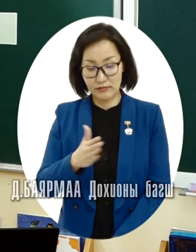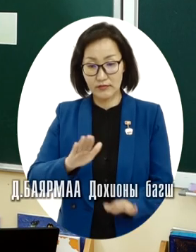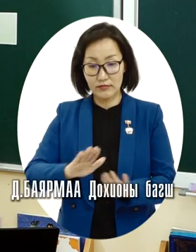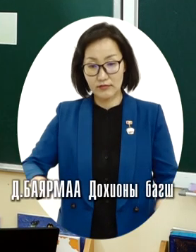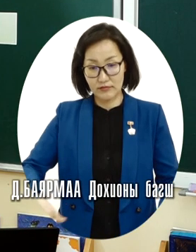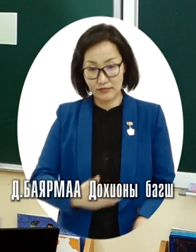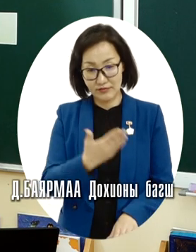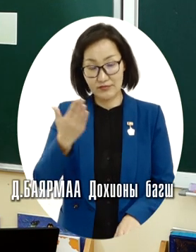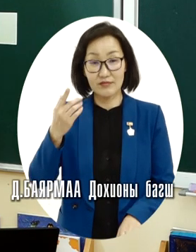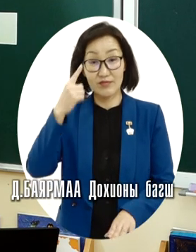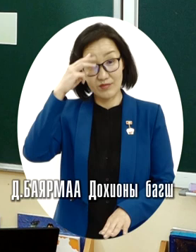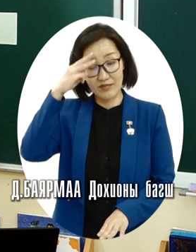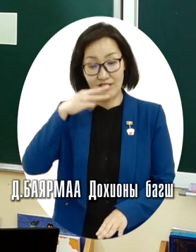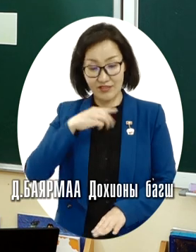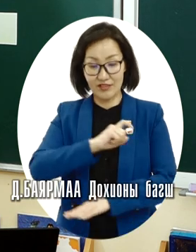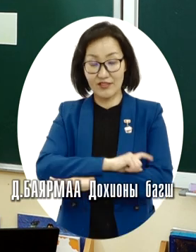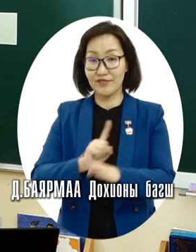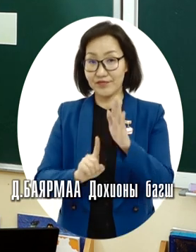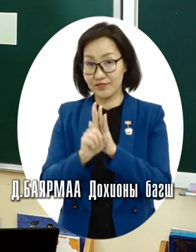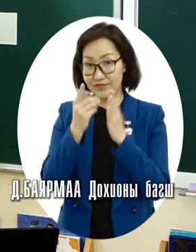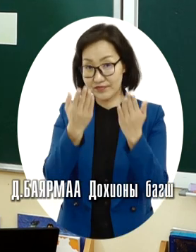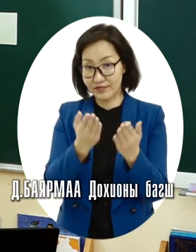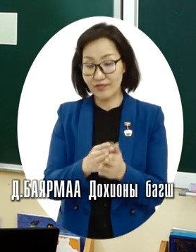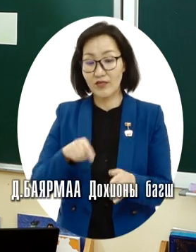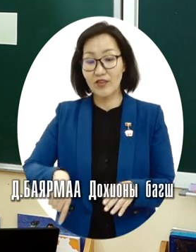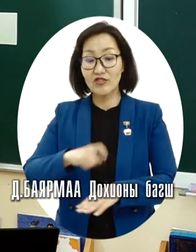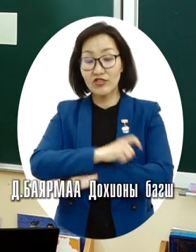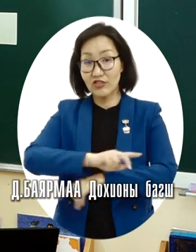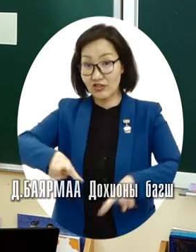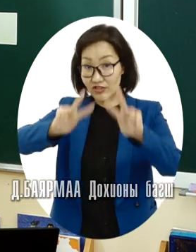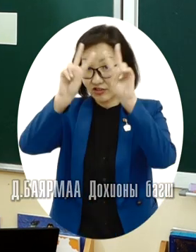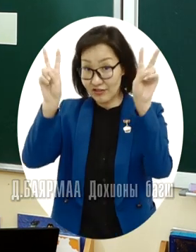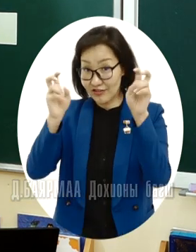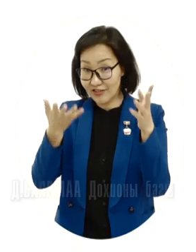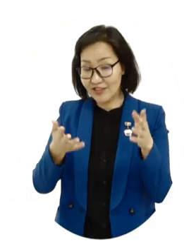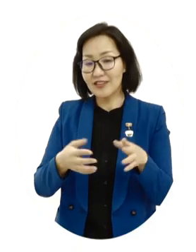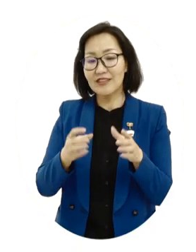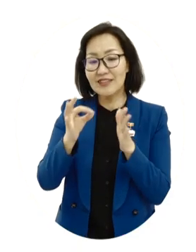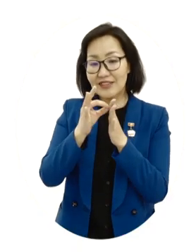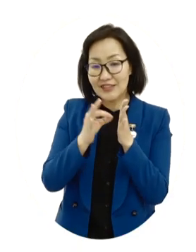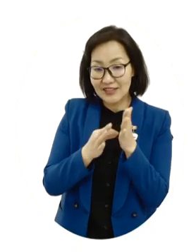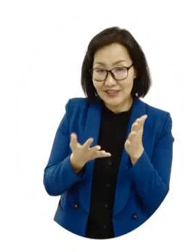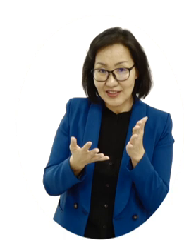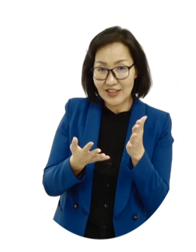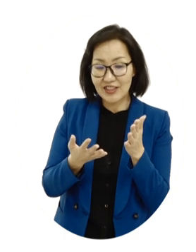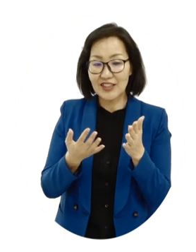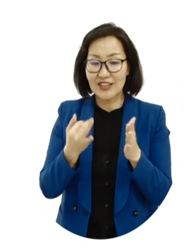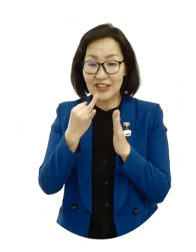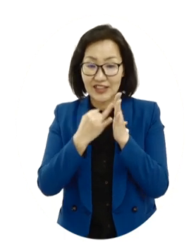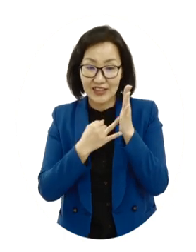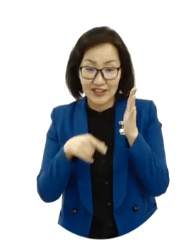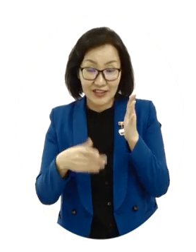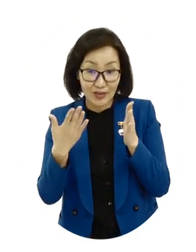Сайн байцгаана уу хүүхдүүдээ. Ээлжид Монгол хэлний хичээл эхэлж байна. Өнөөдрийн хичээлийн сэдэв маань хэлэлцэх, илтгэх